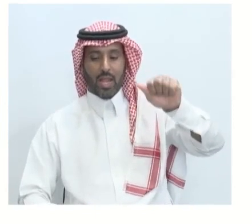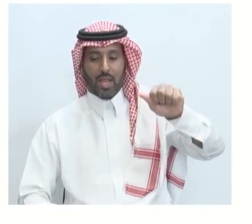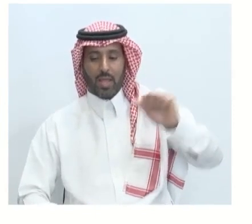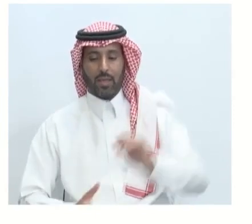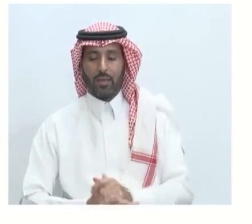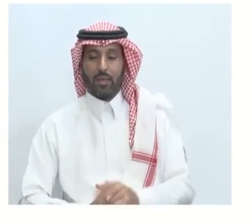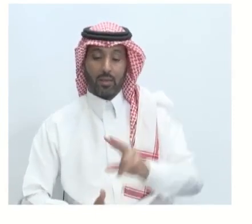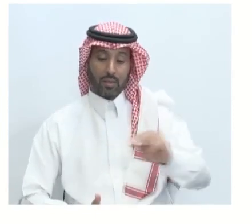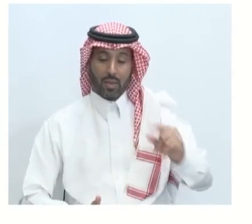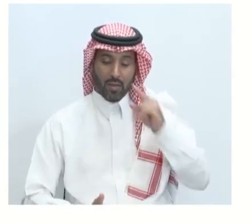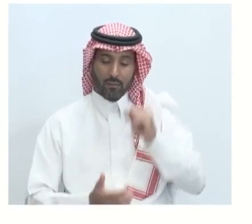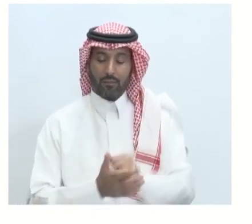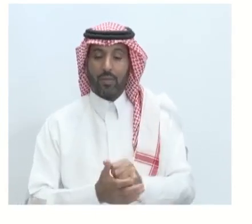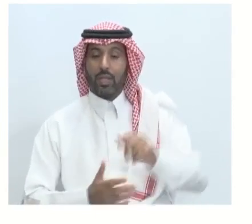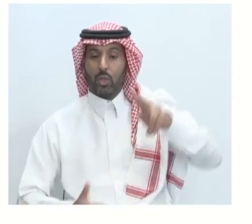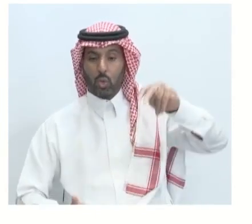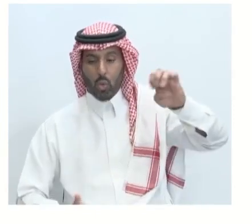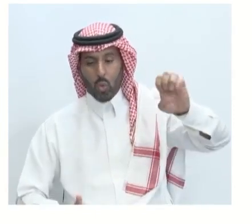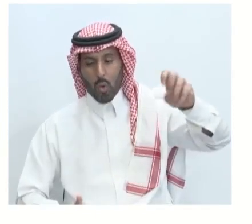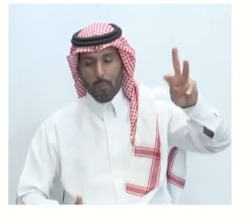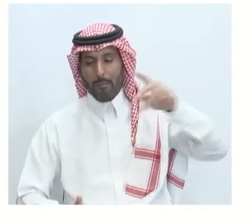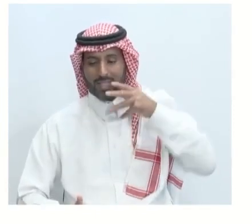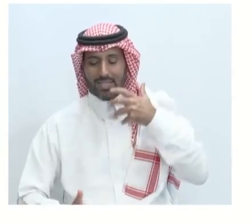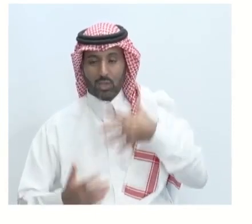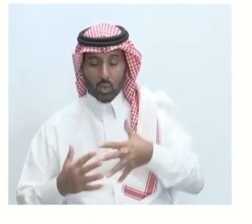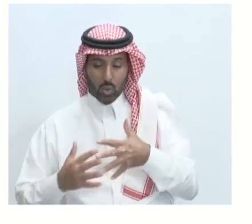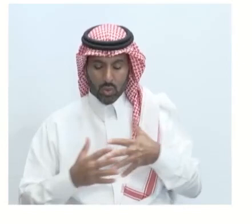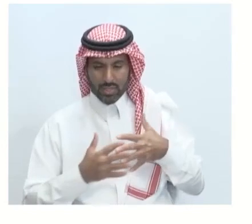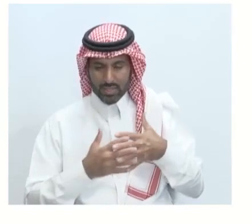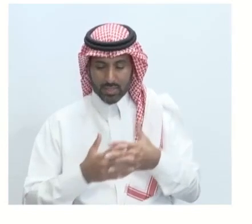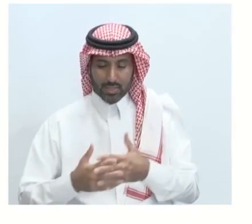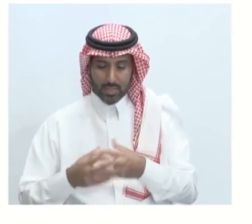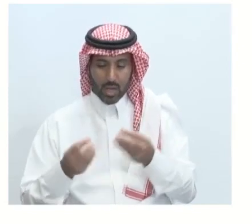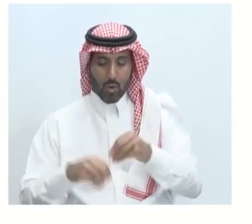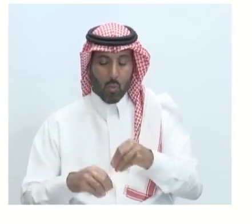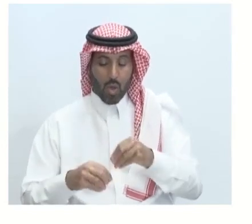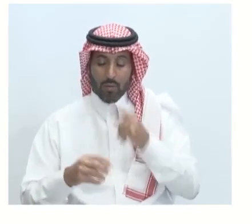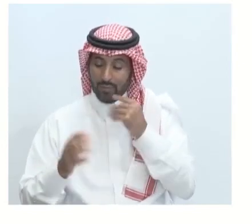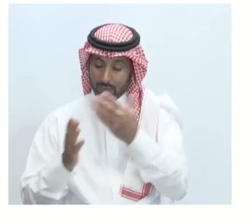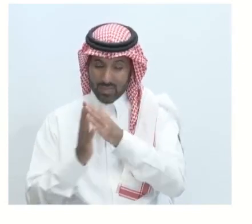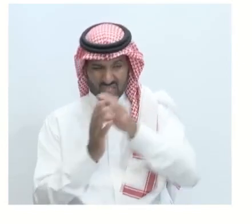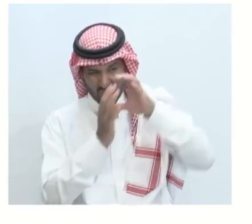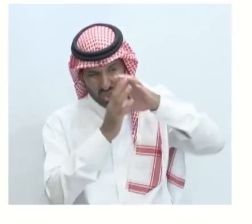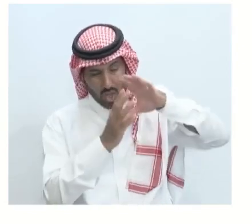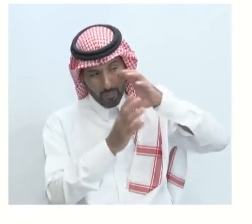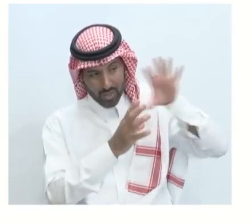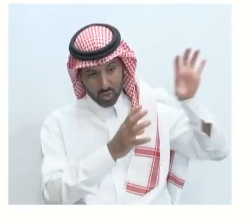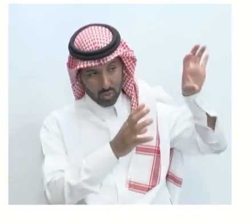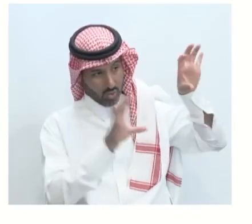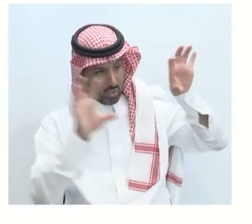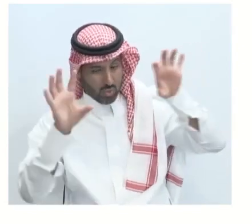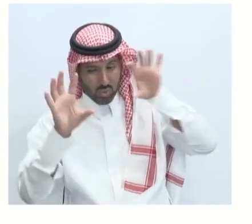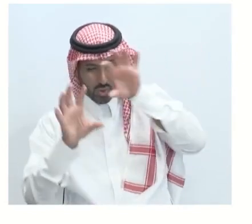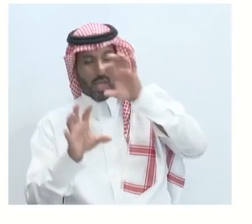كتلك التي في نيو مكسيكو وتتكون من 7 تلسكوب راديوي